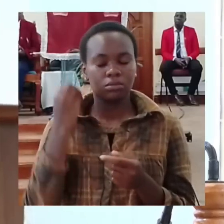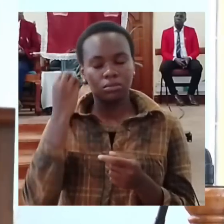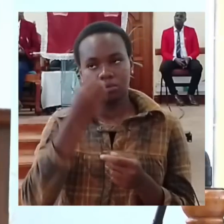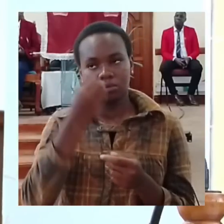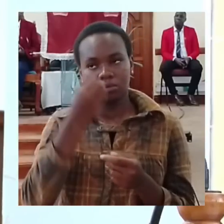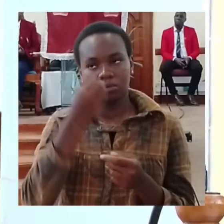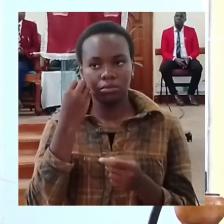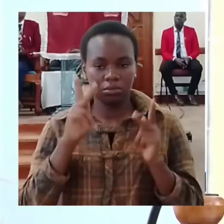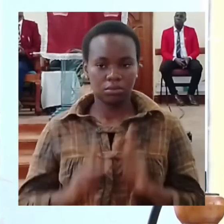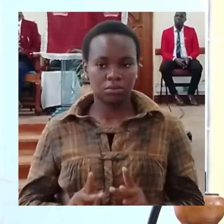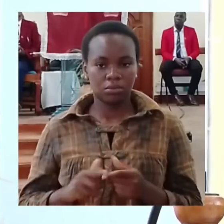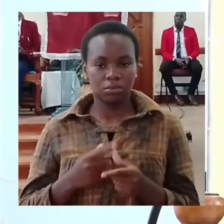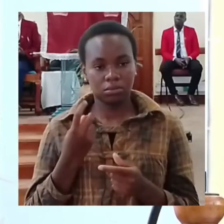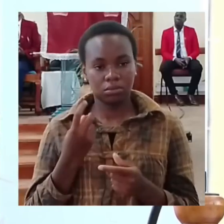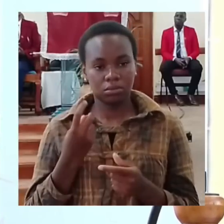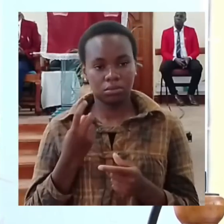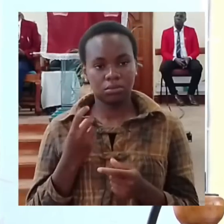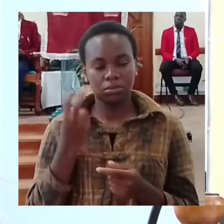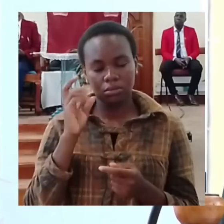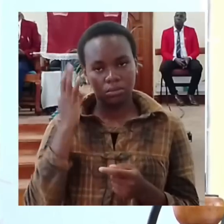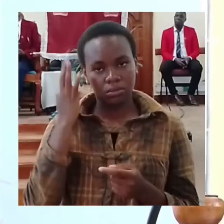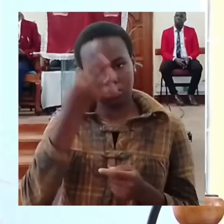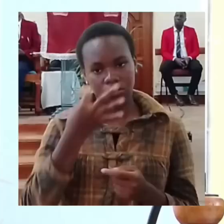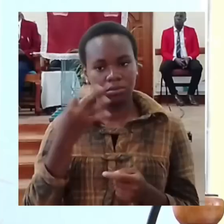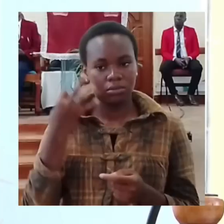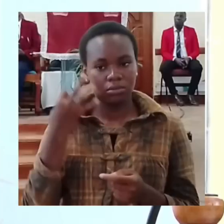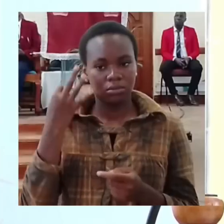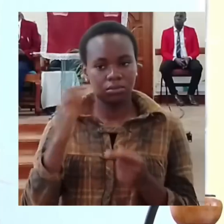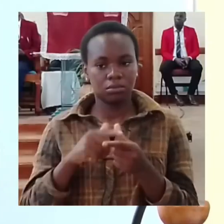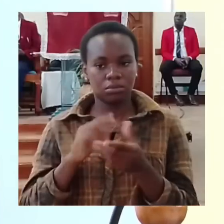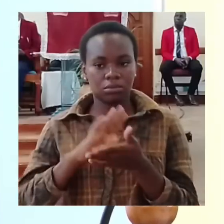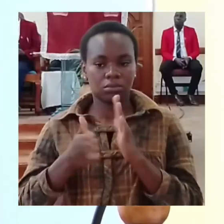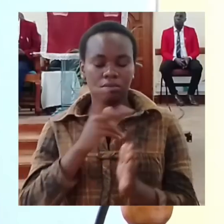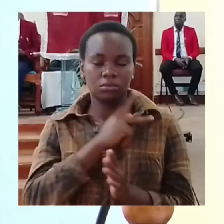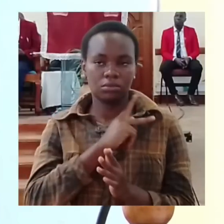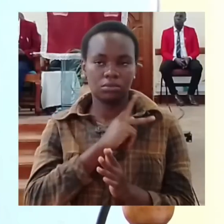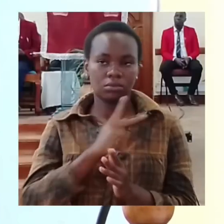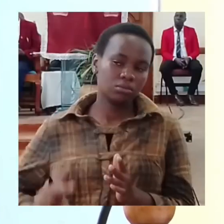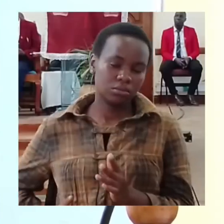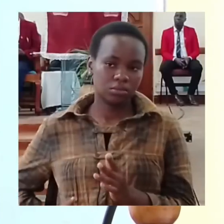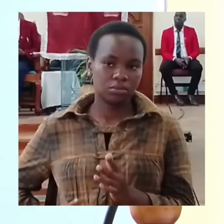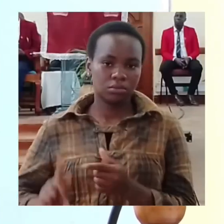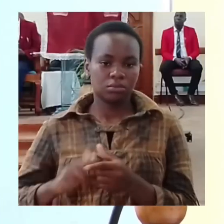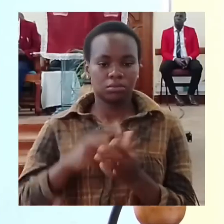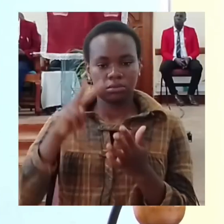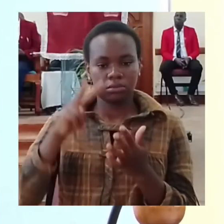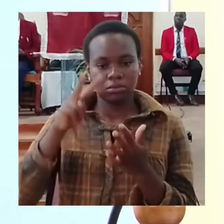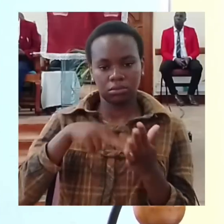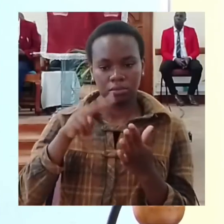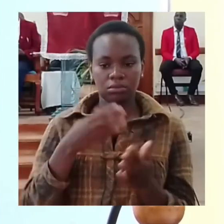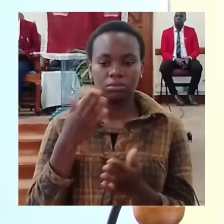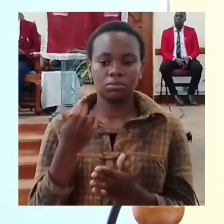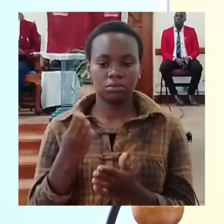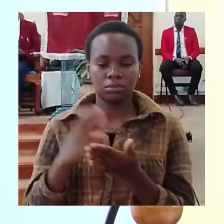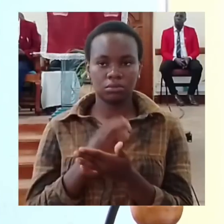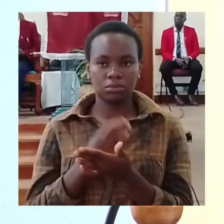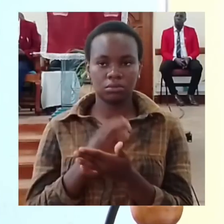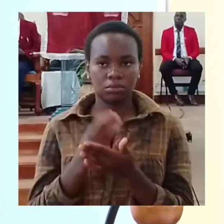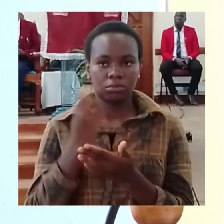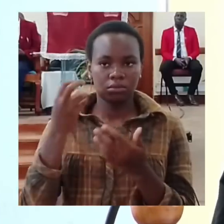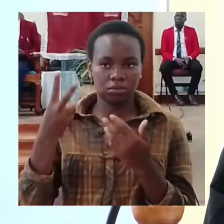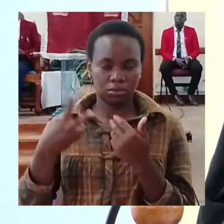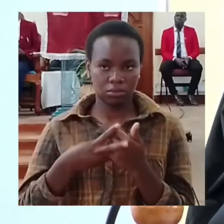mũthaka akĩoneka na maitho ma andũ na makĩmũtua mũthamaki. No ngĩthoma harĩa twathoma chapter